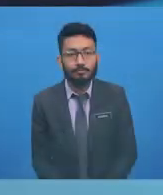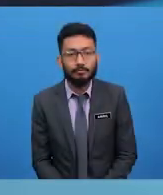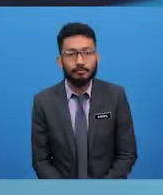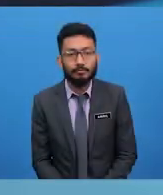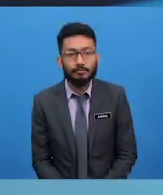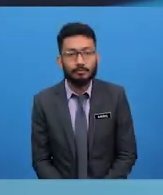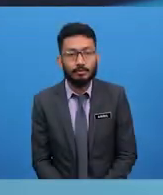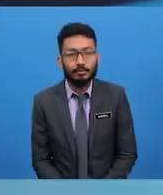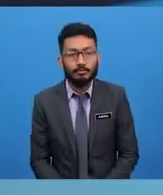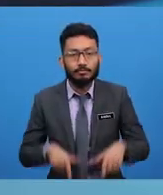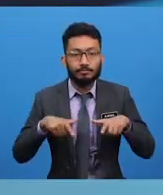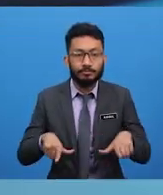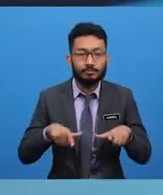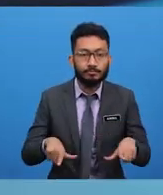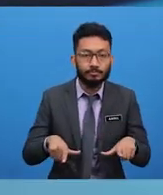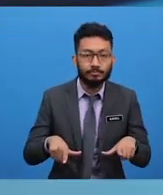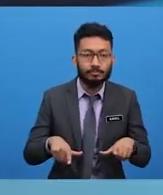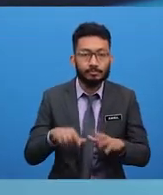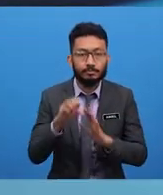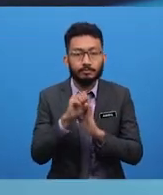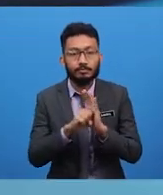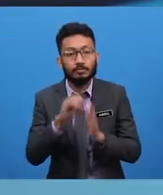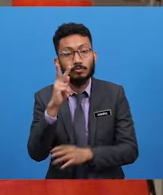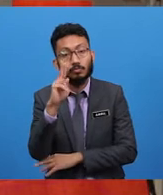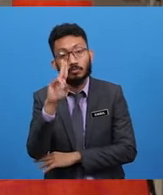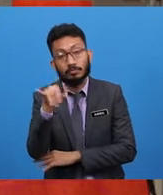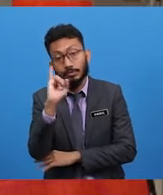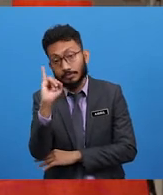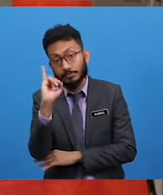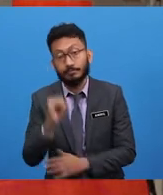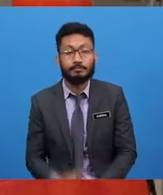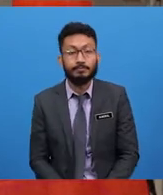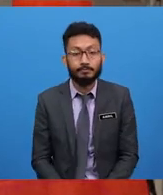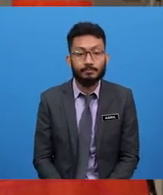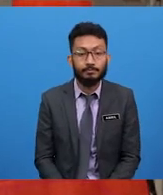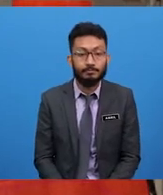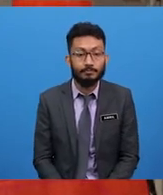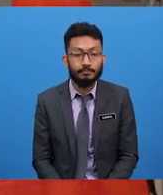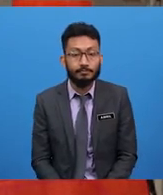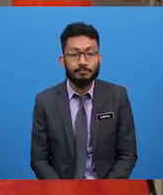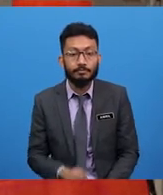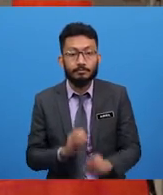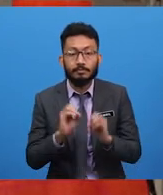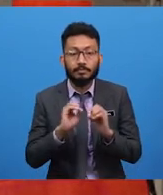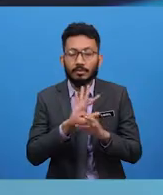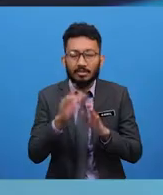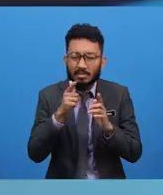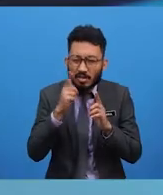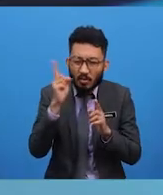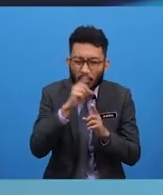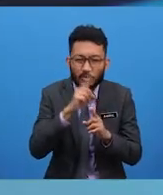Kayu skuji digunakan untuk meratakan warna supaya tidak terlalu tebal dan nipis.